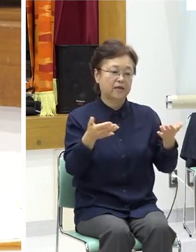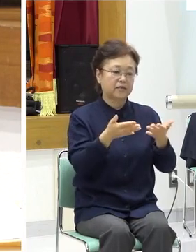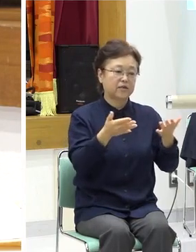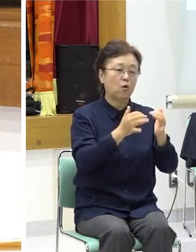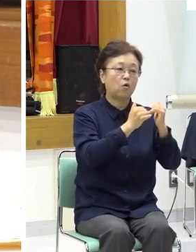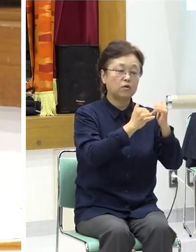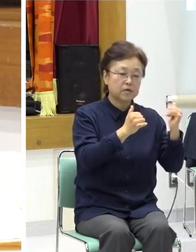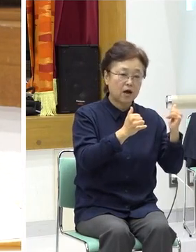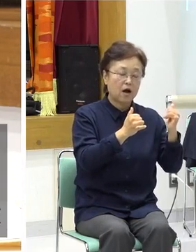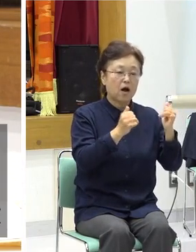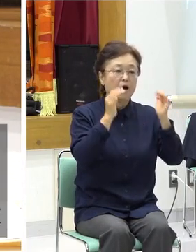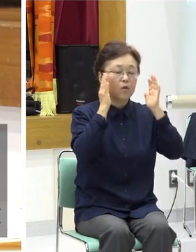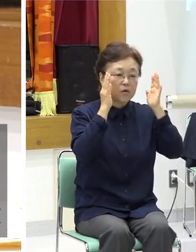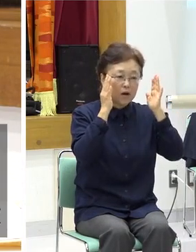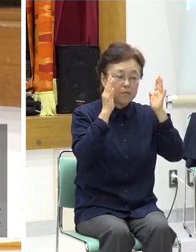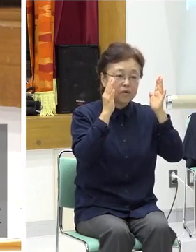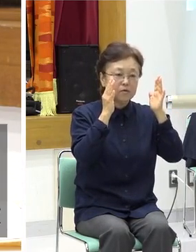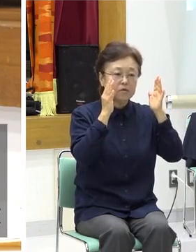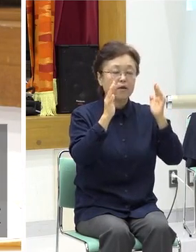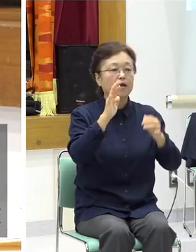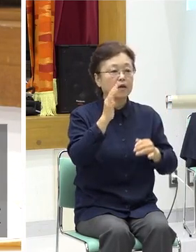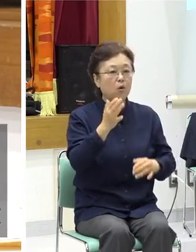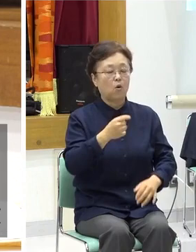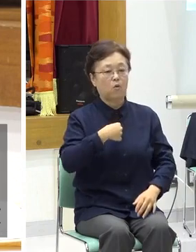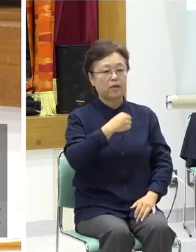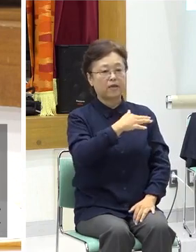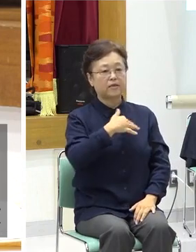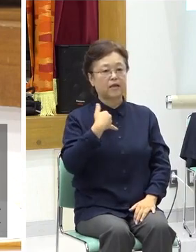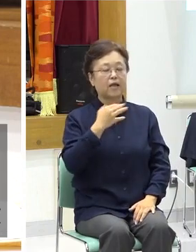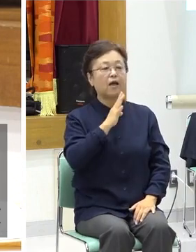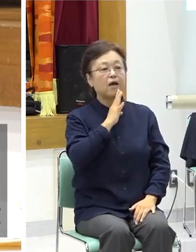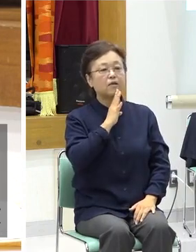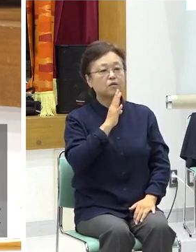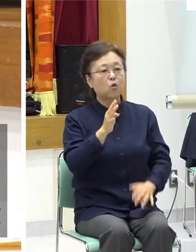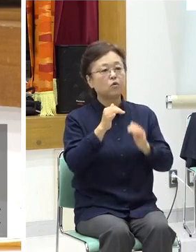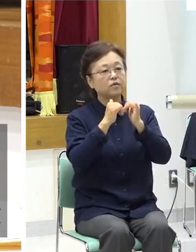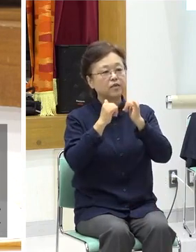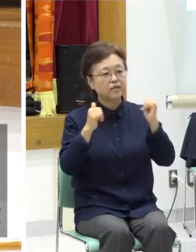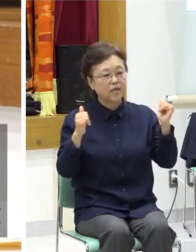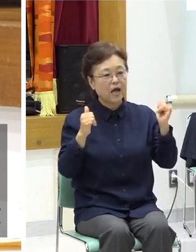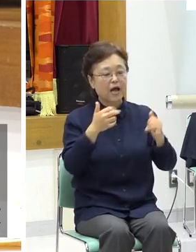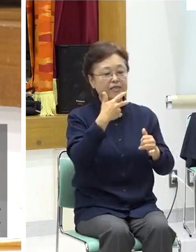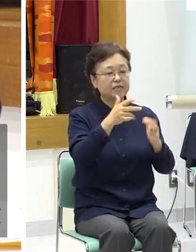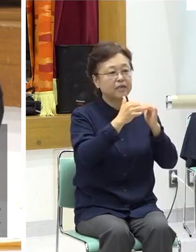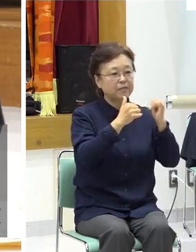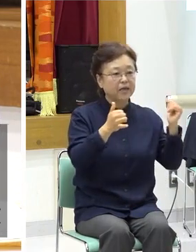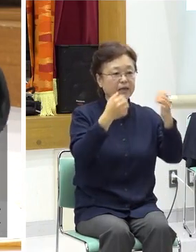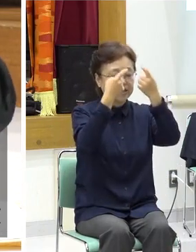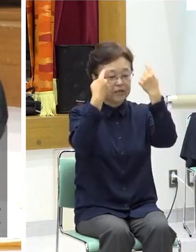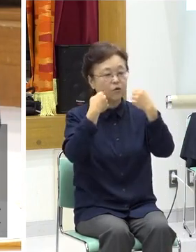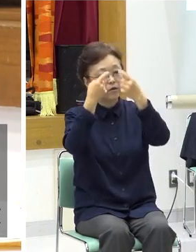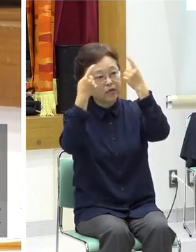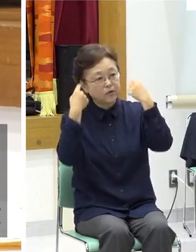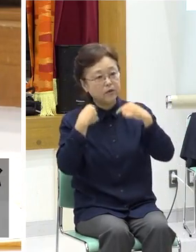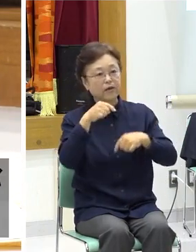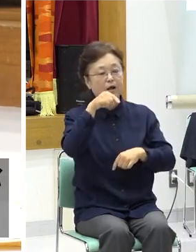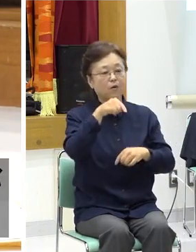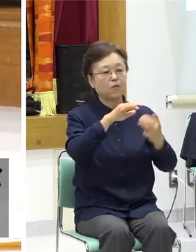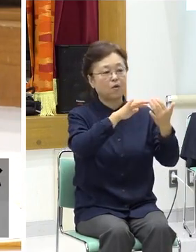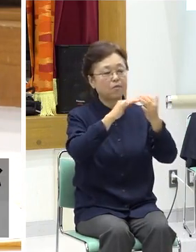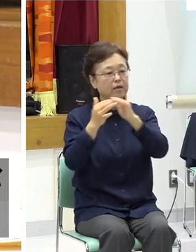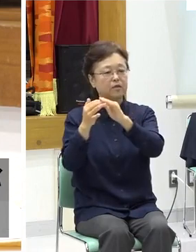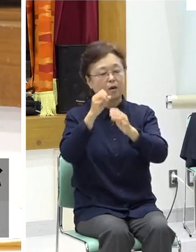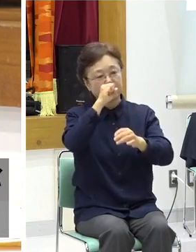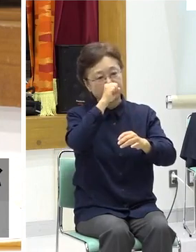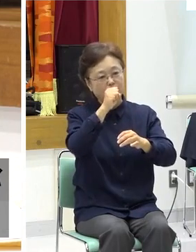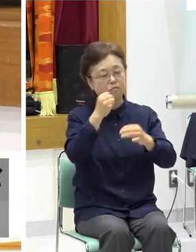々頑張っていただきたいんですけど、同時に私たち当事者、市民一人一人が自分ごととしてね、この町をこういうふうにしていきたいな、そうい